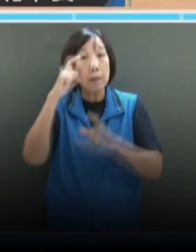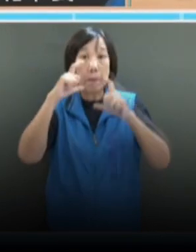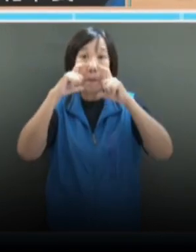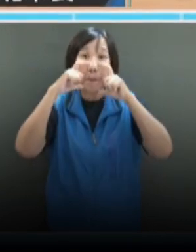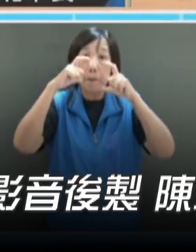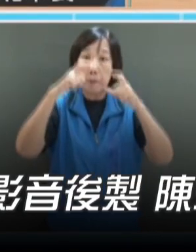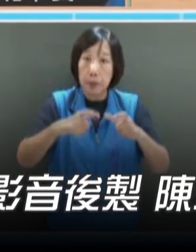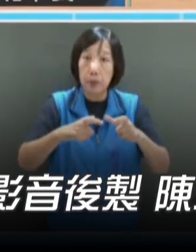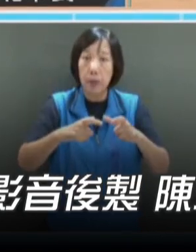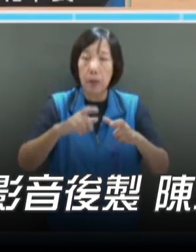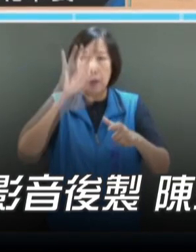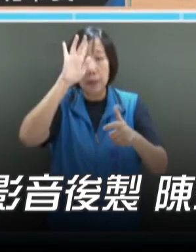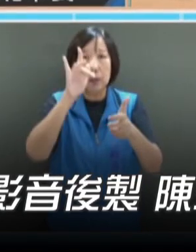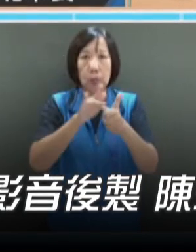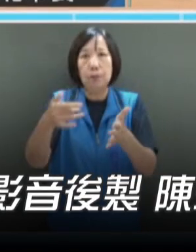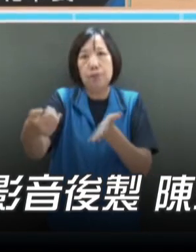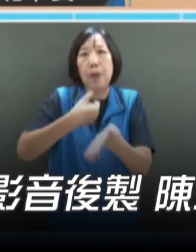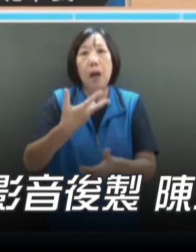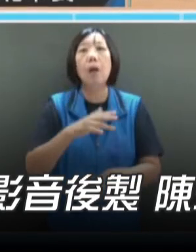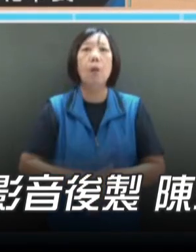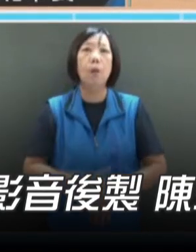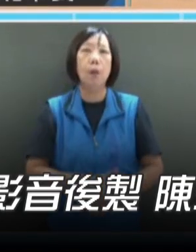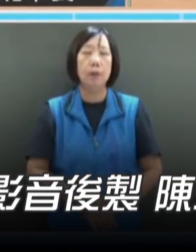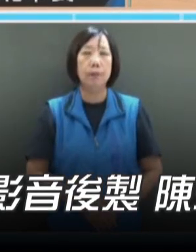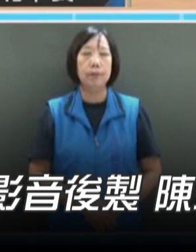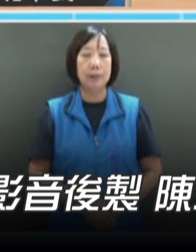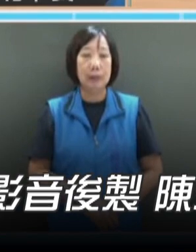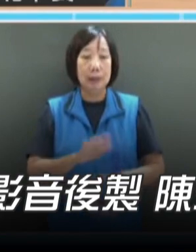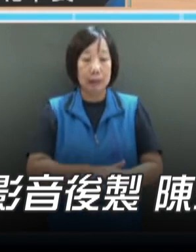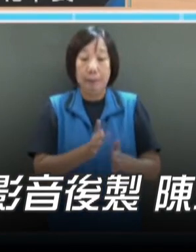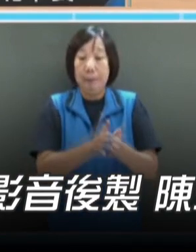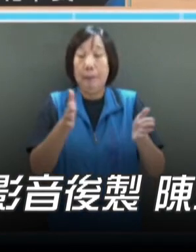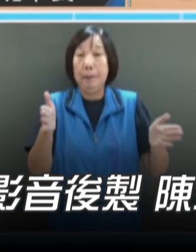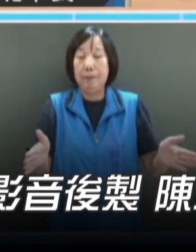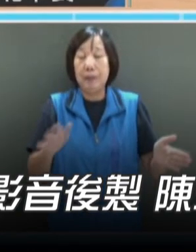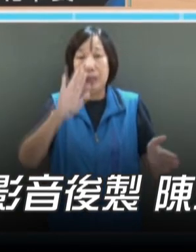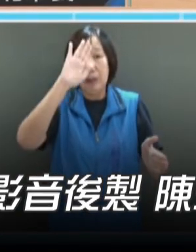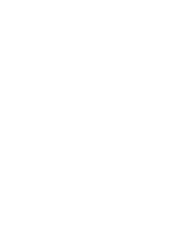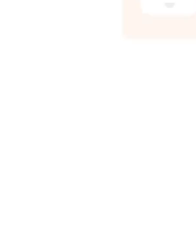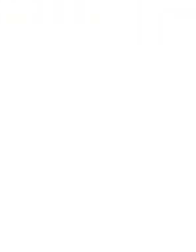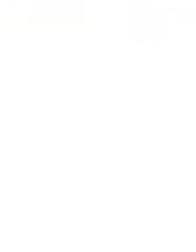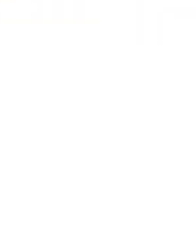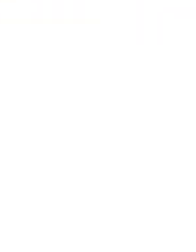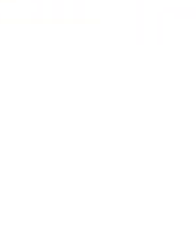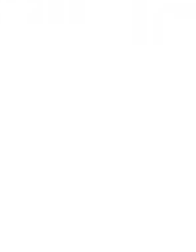病毒就到。在现阶段拿掉口罩，病毒就到。